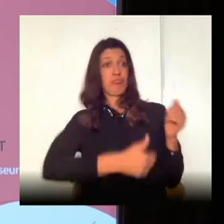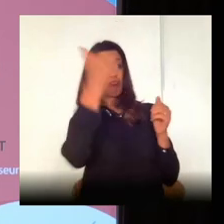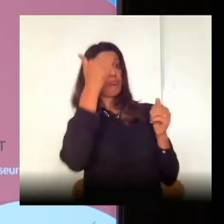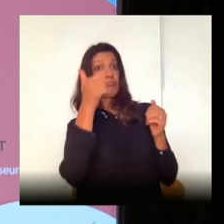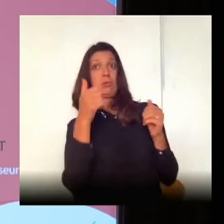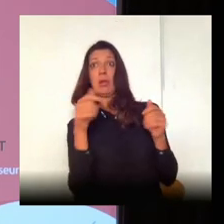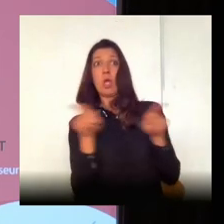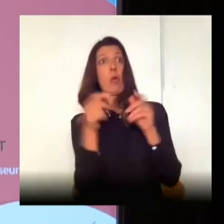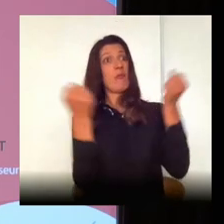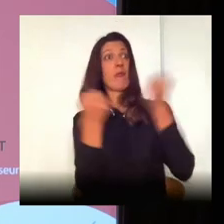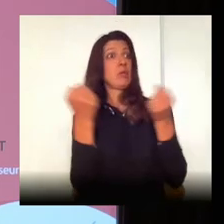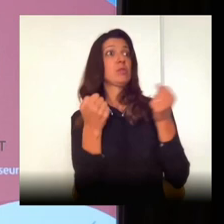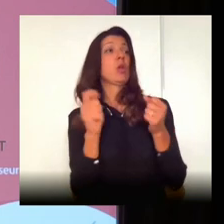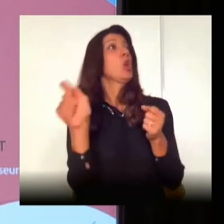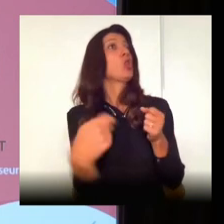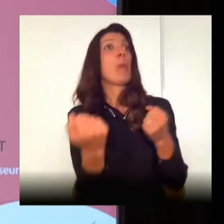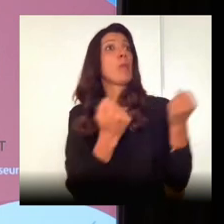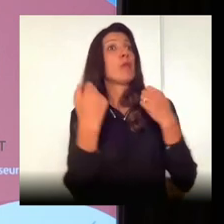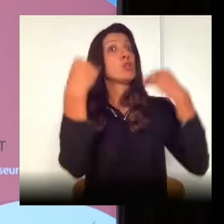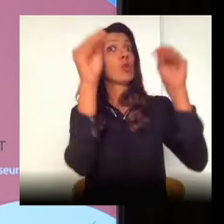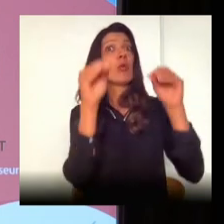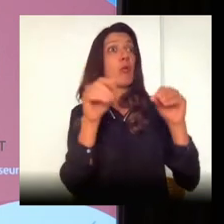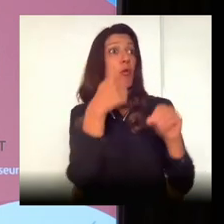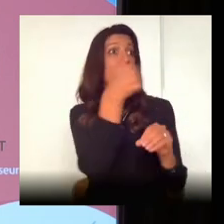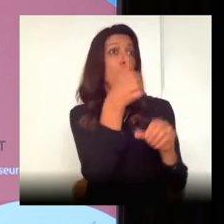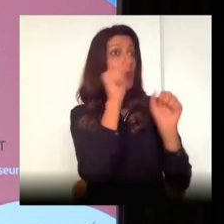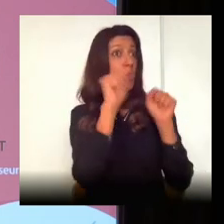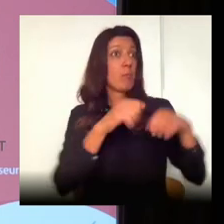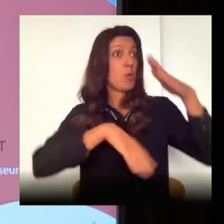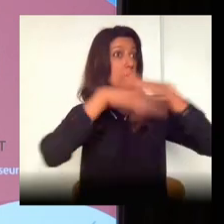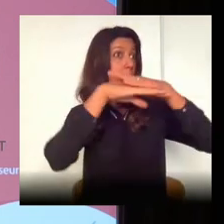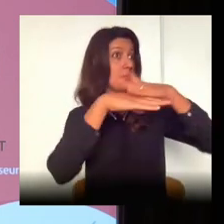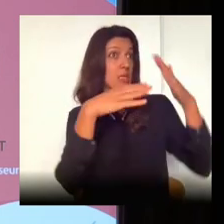vend une voiture, vous êtes limité à 50 km/h, mais rien ne vous empêche d'aller à 200. Hein.